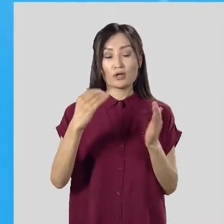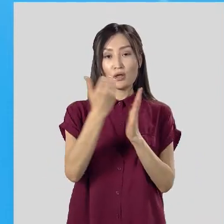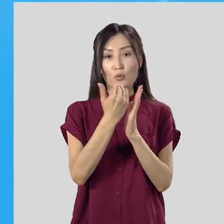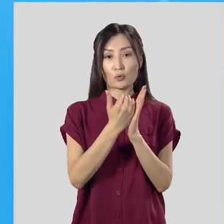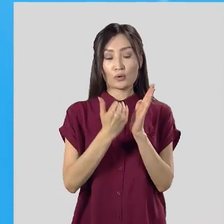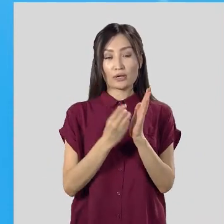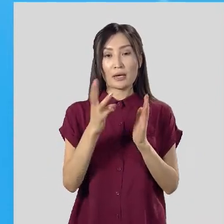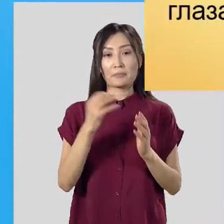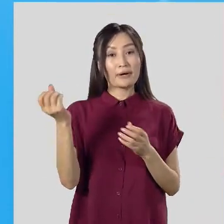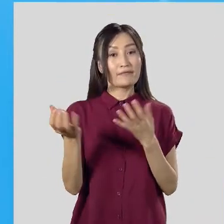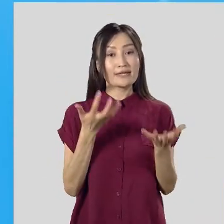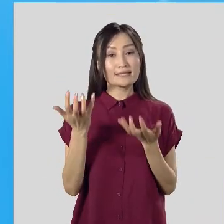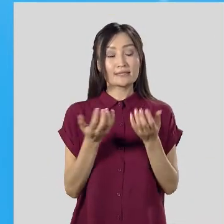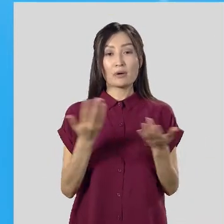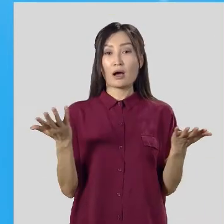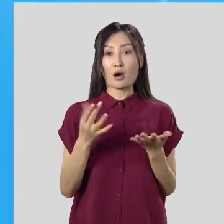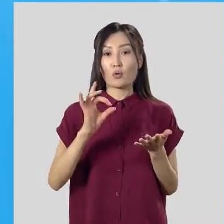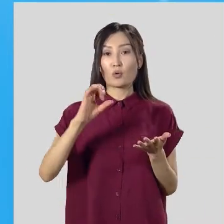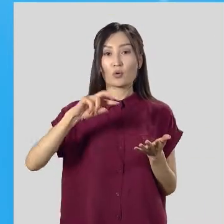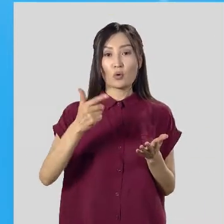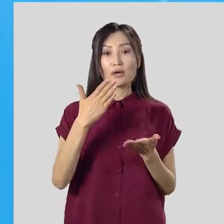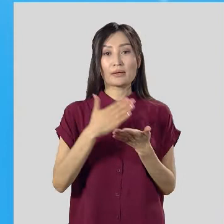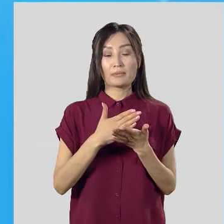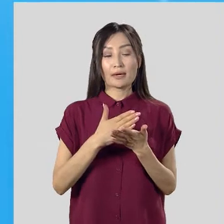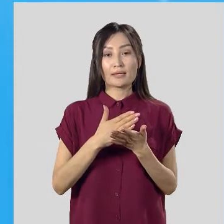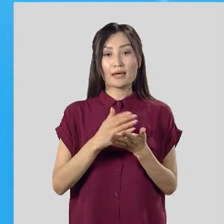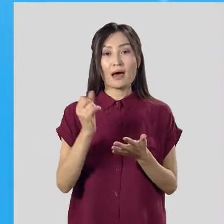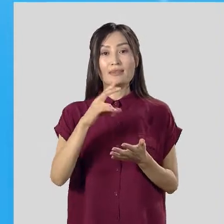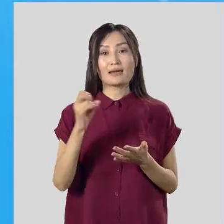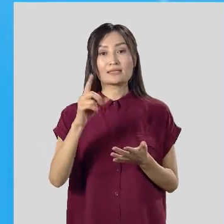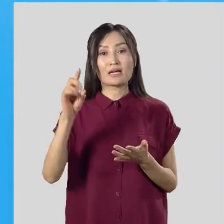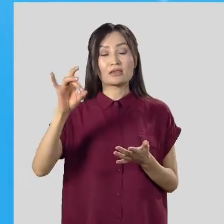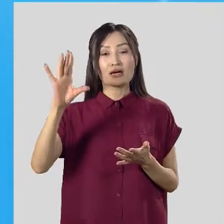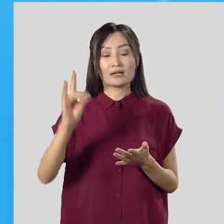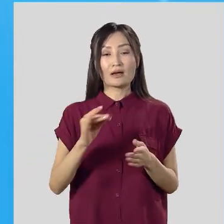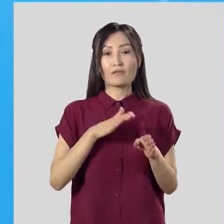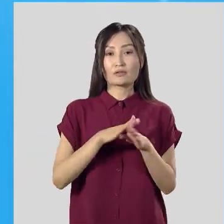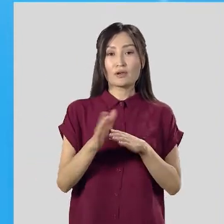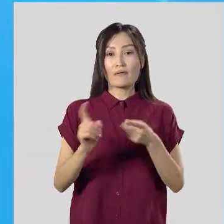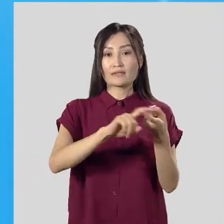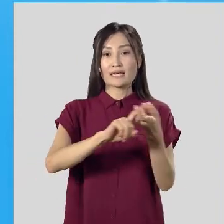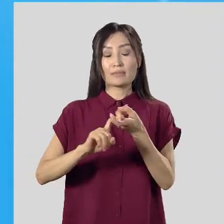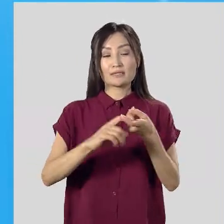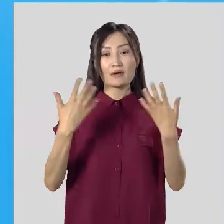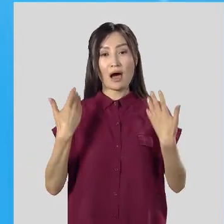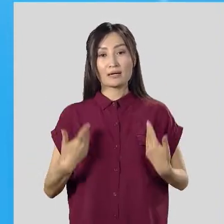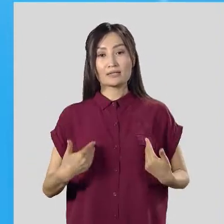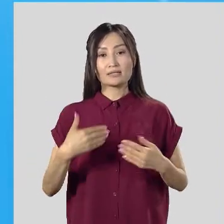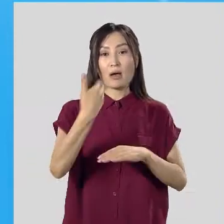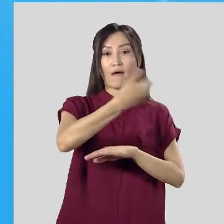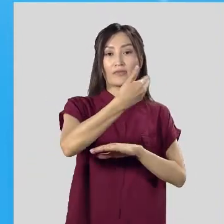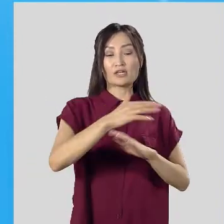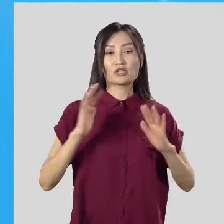уроке мы выясним, какую роль играют анализаторы в осуществлении взаимосвязи организма с внешней